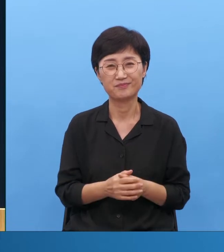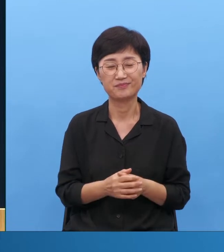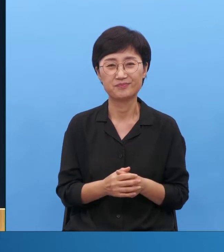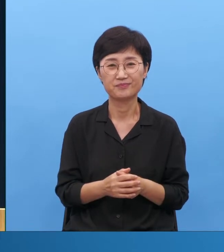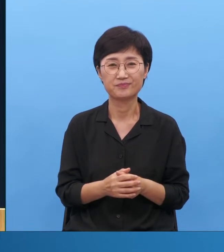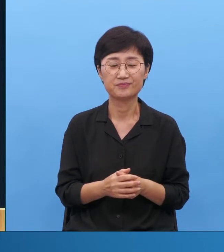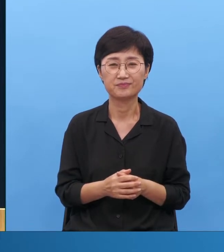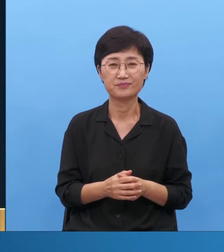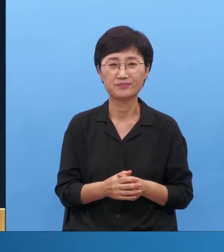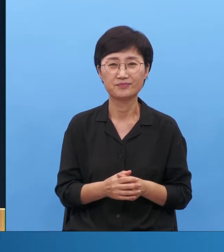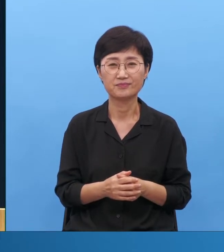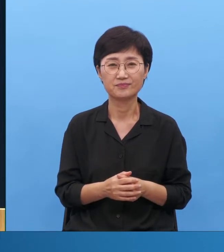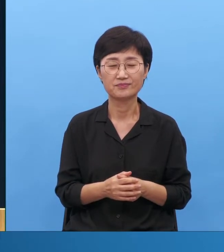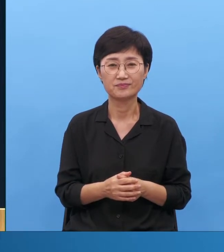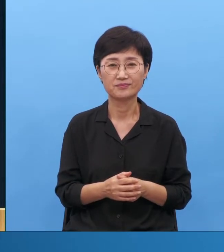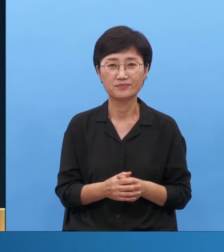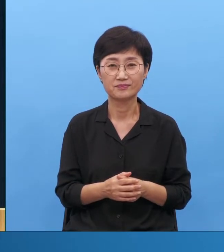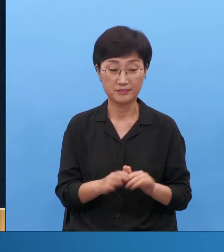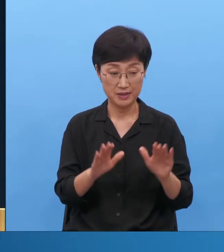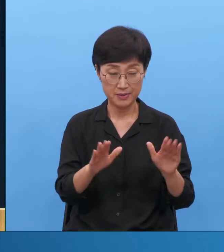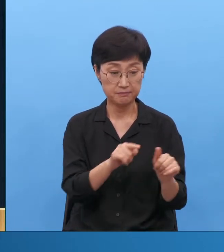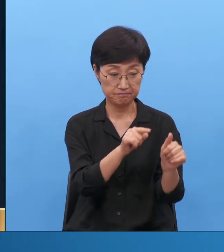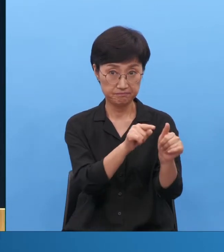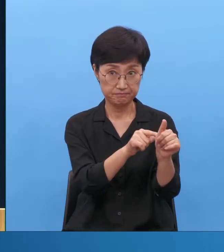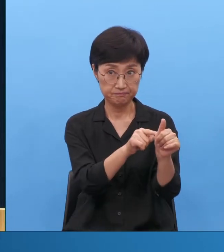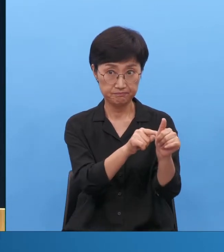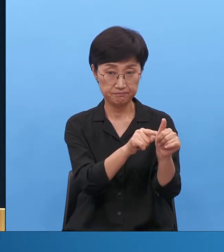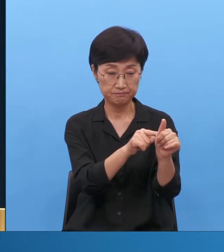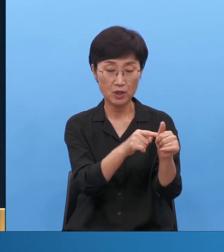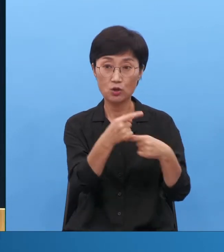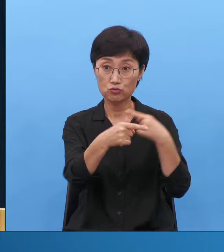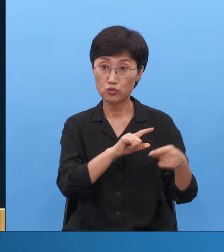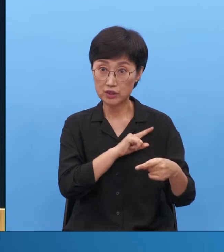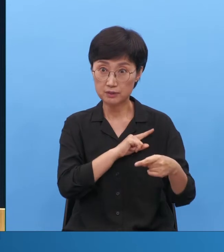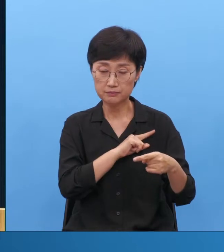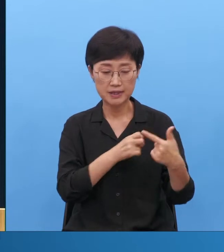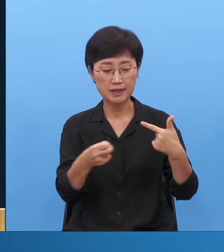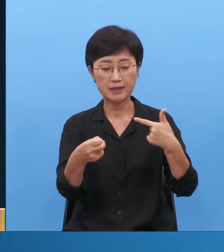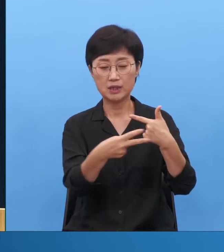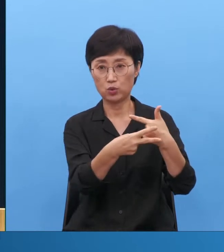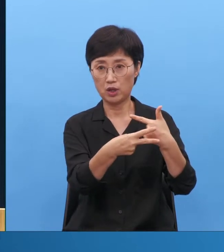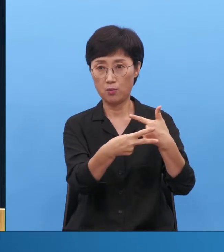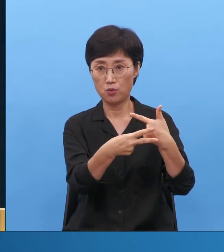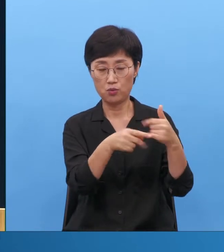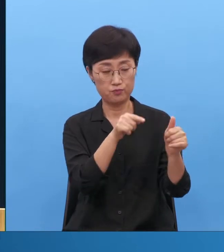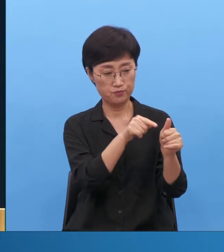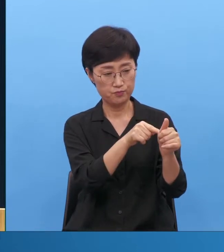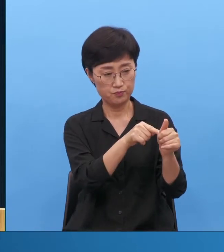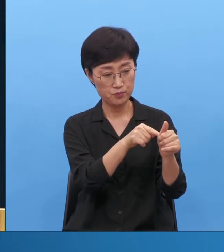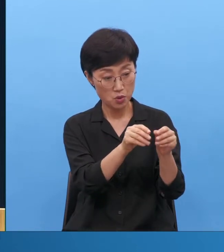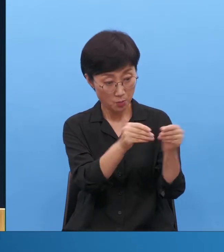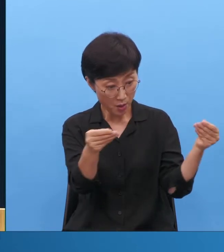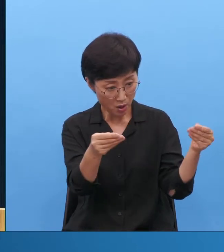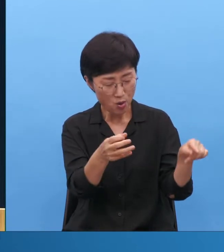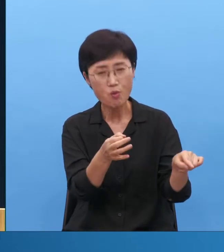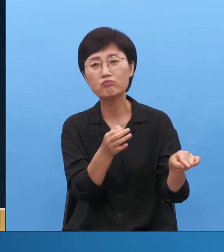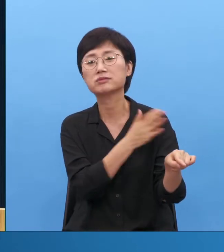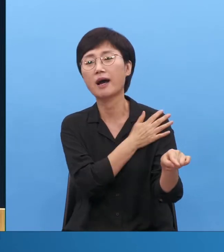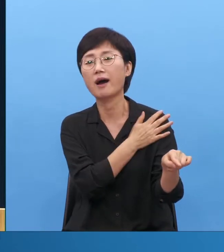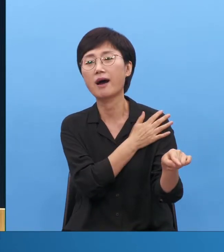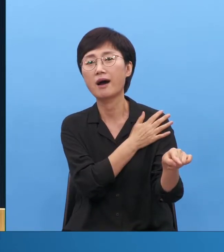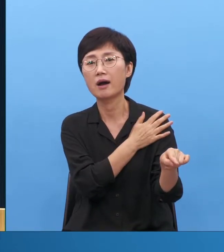the way that the world is right now. 일단 이 사람은 부자입니다. First, he's a very affluent man. 요한복음 19장